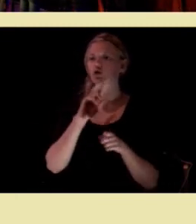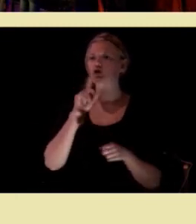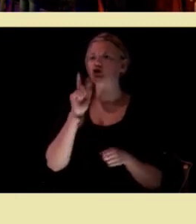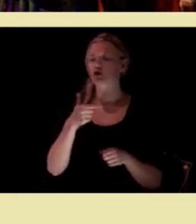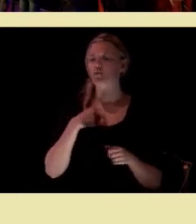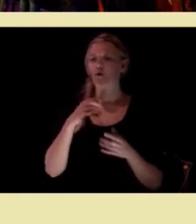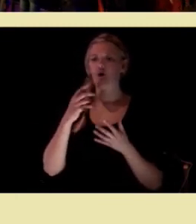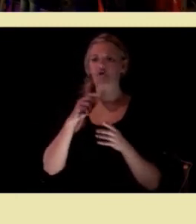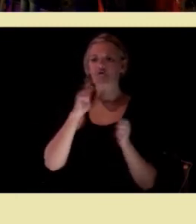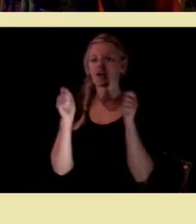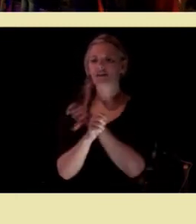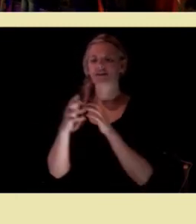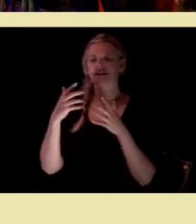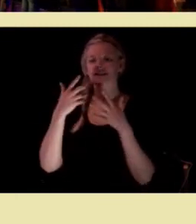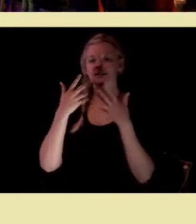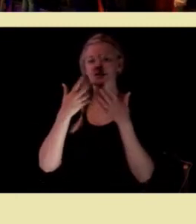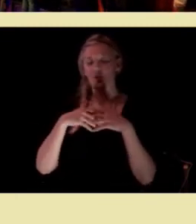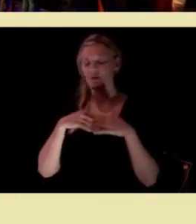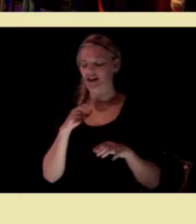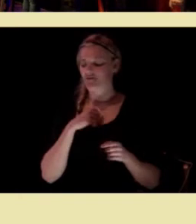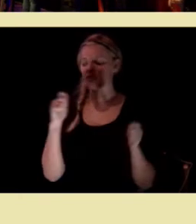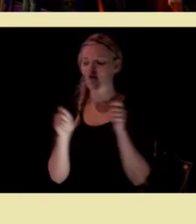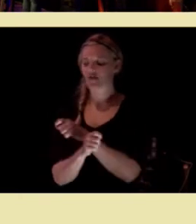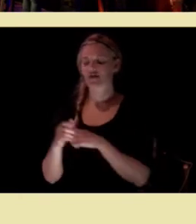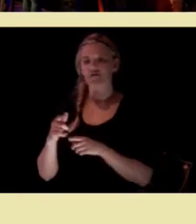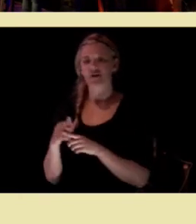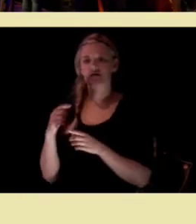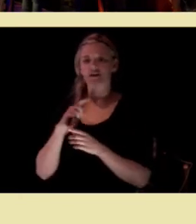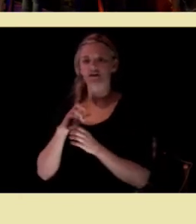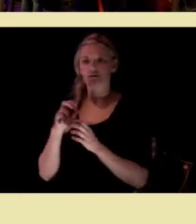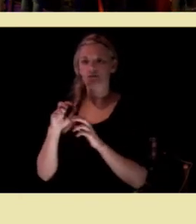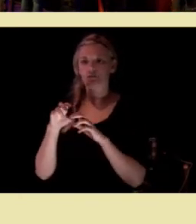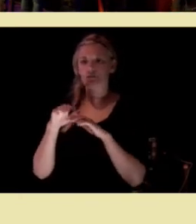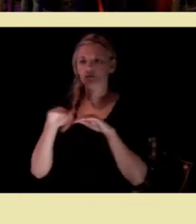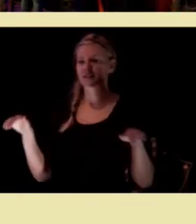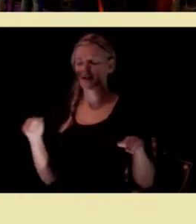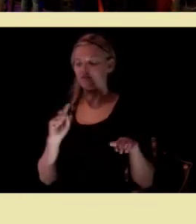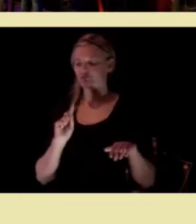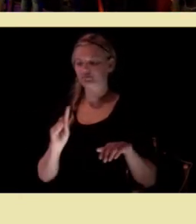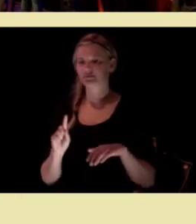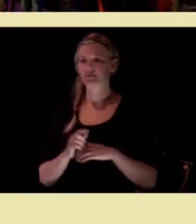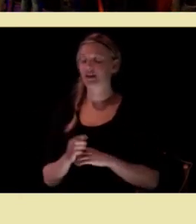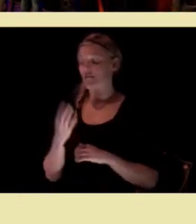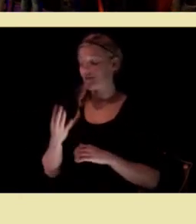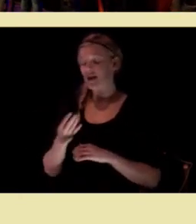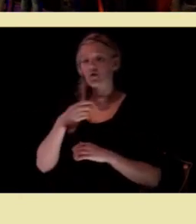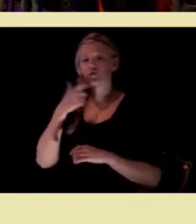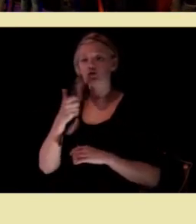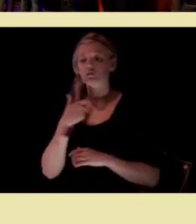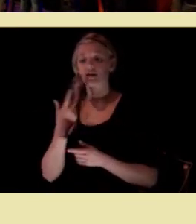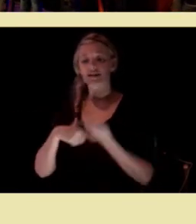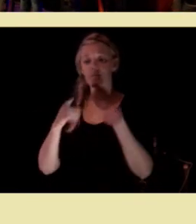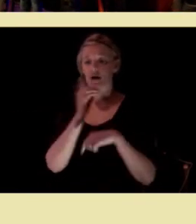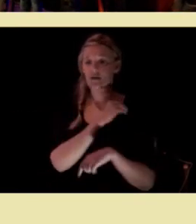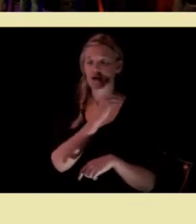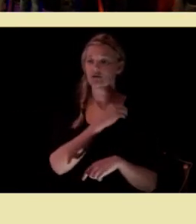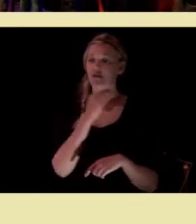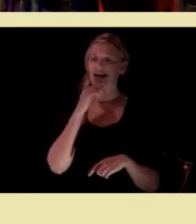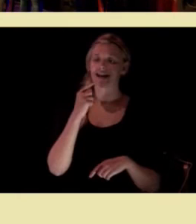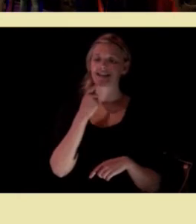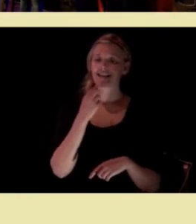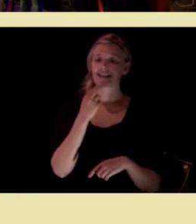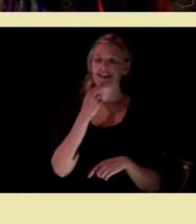scenen. Men det her fire av ungdommene som har vært med å gi tilbakemelding i det arbeidet som heter